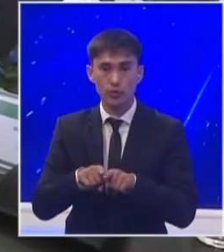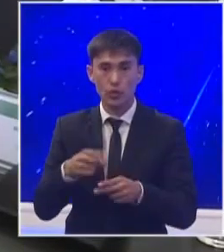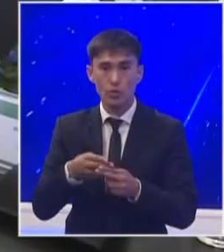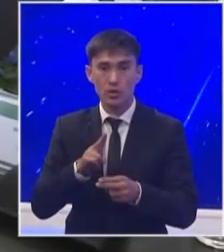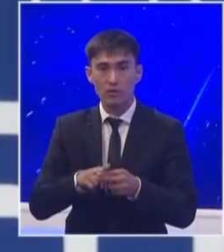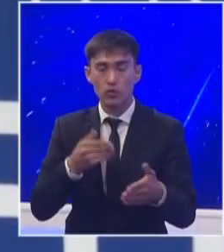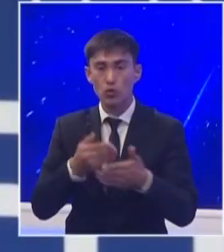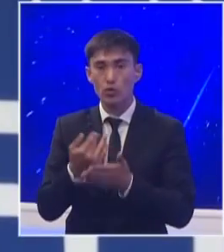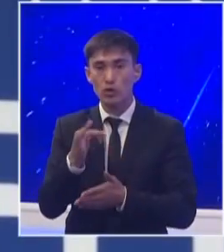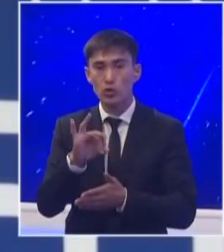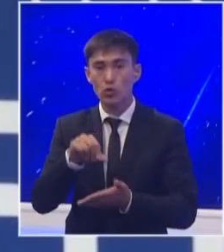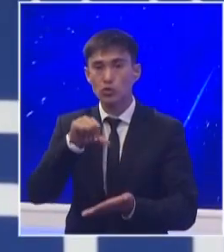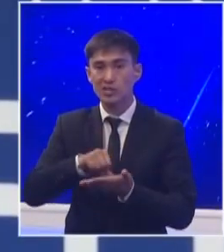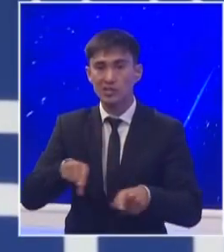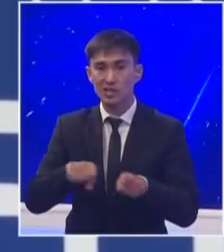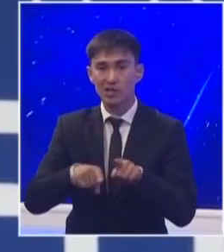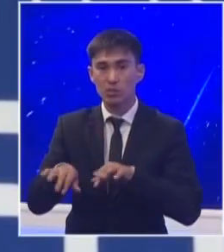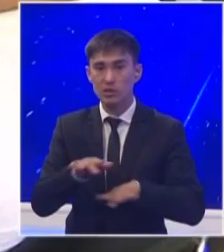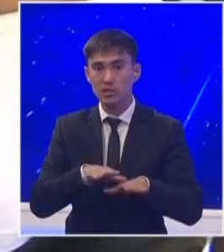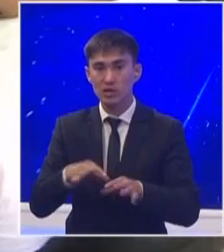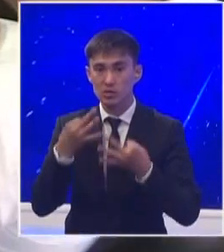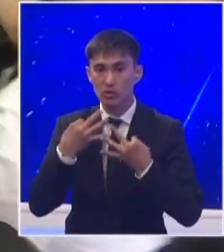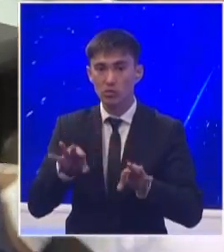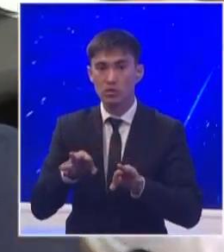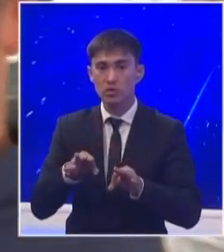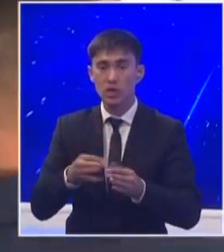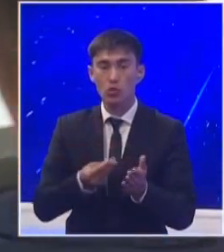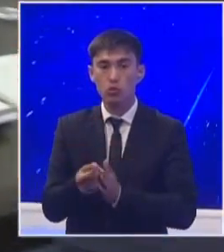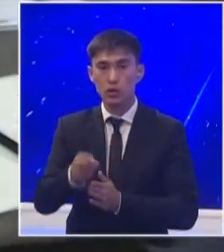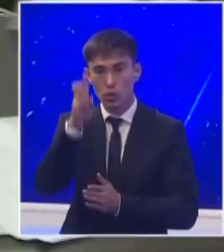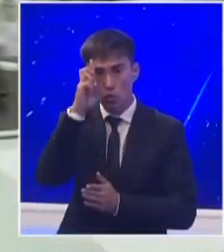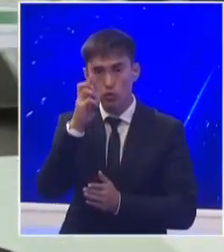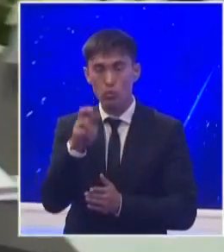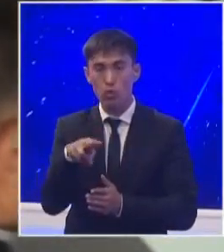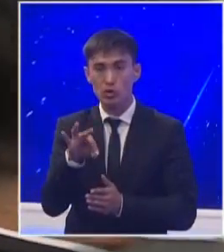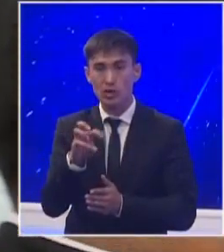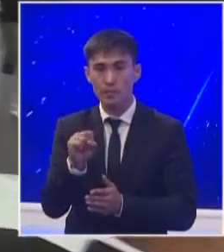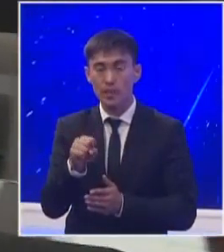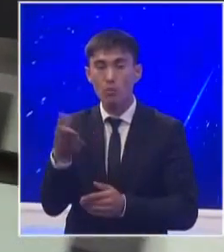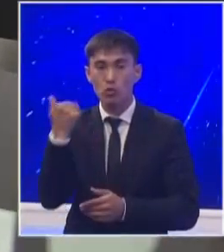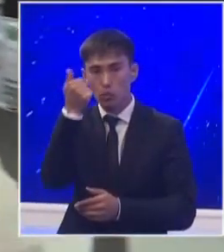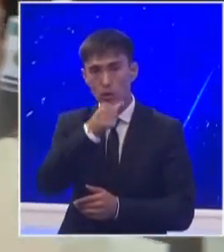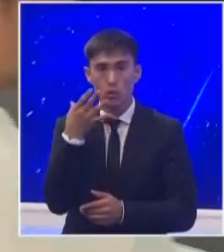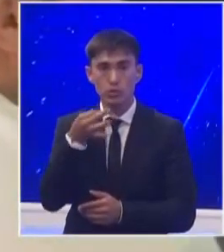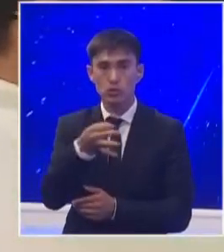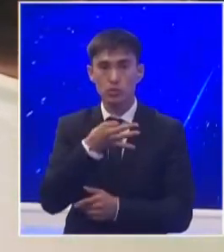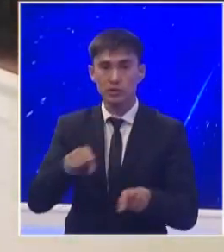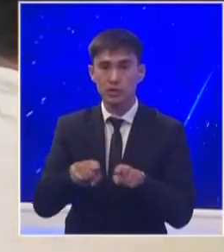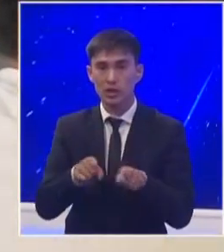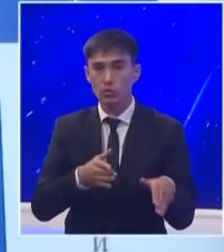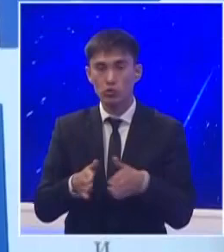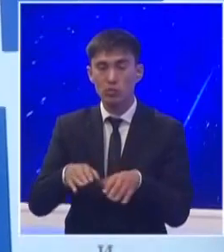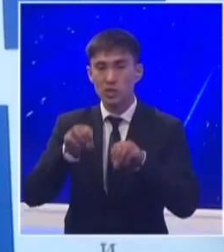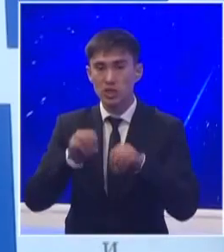того, до июля участники таких процессов освобождены от уплаты госпошлины. В прошлом году в Алматинской области таким путем